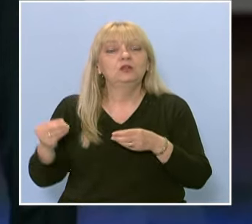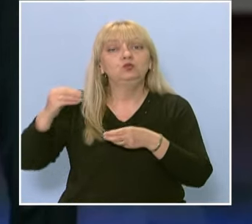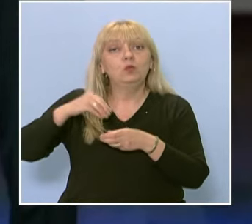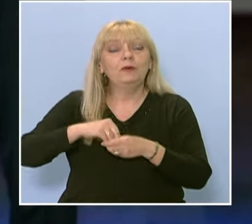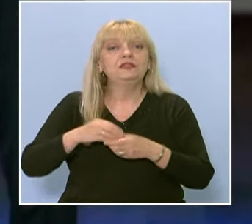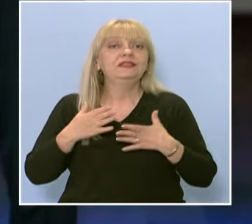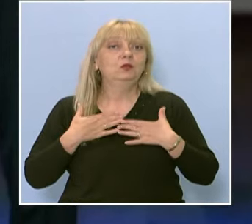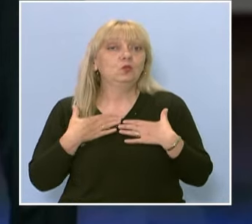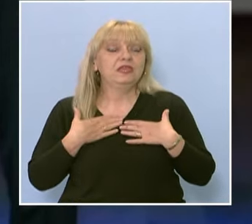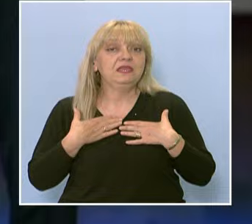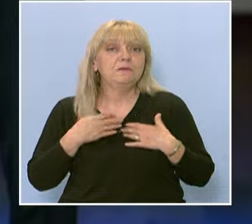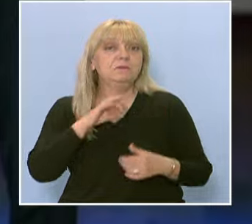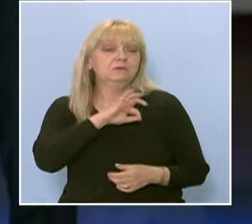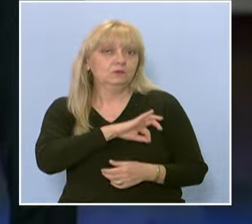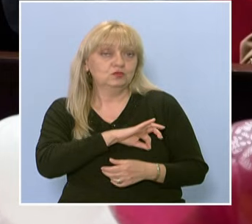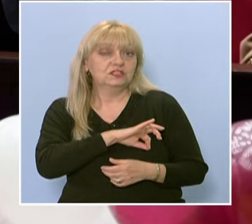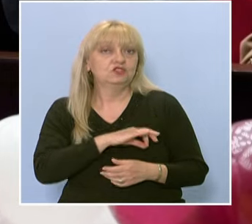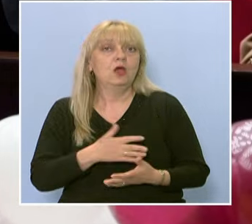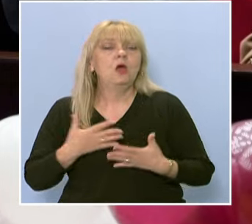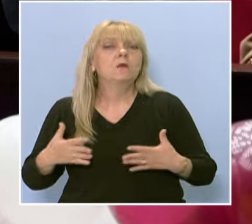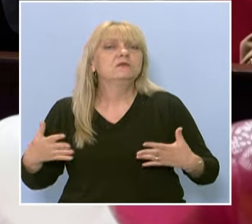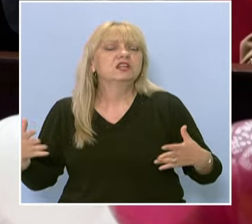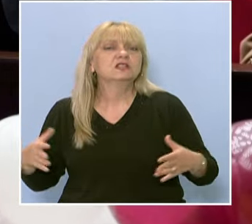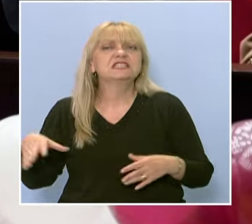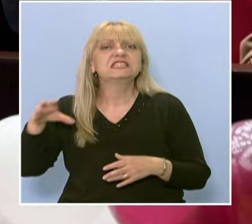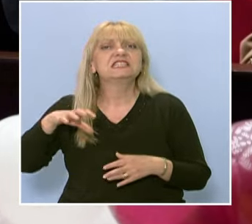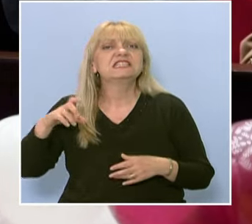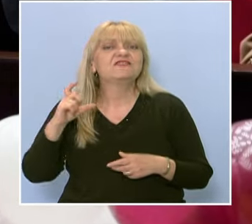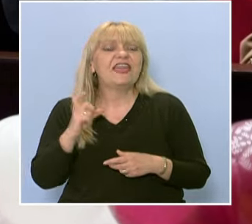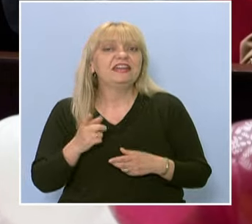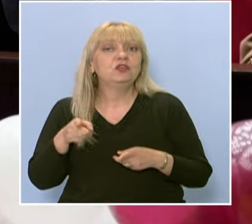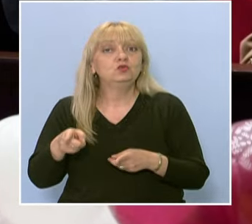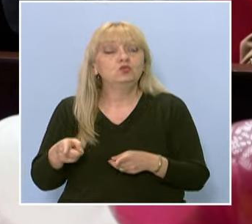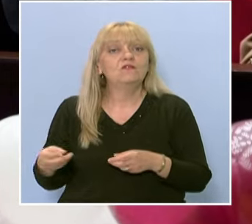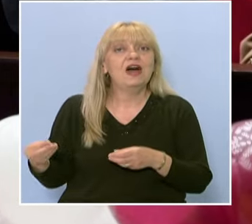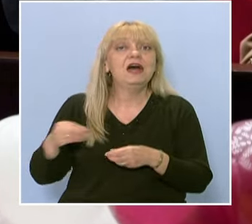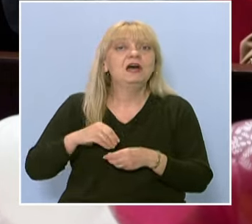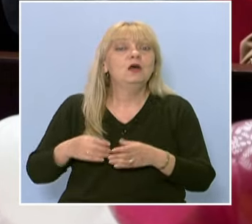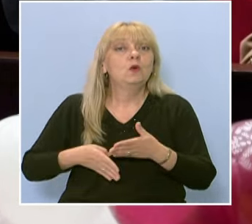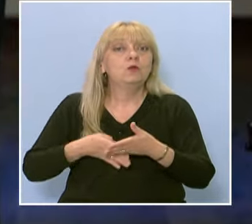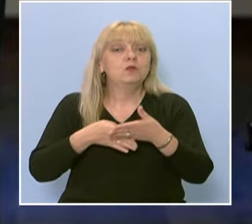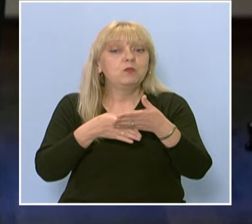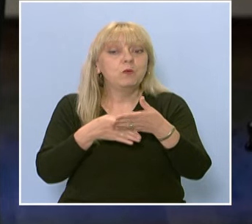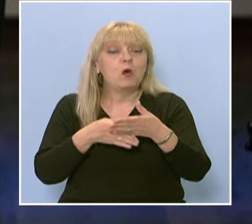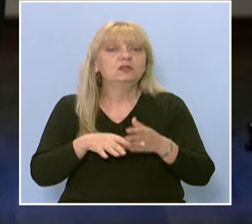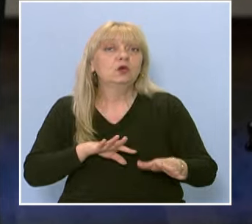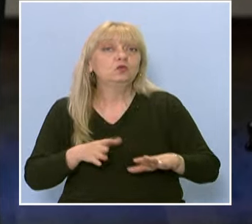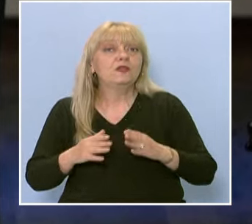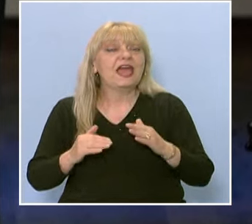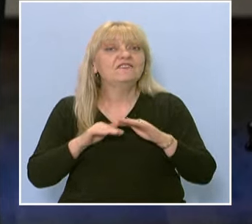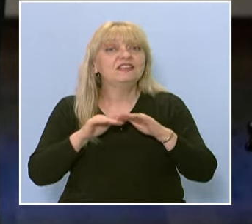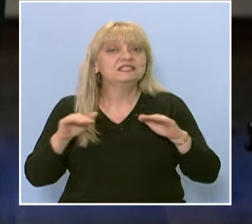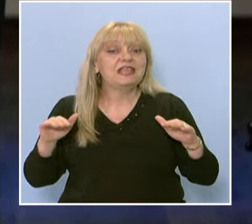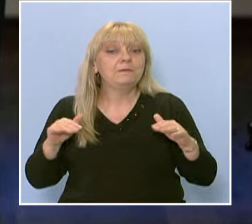имам постижения в много сфери и това може би подпомогна до някаква степен